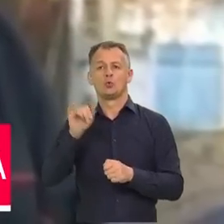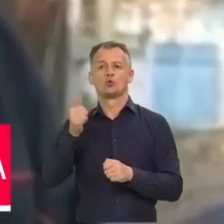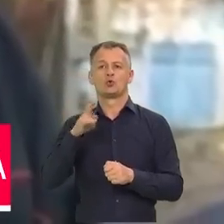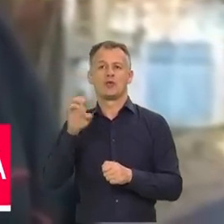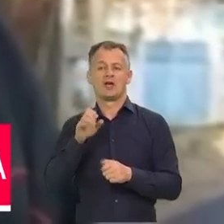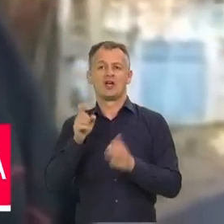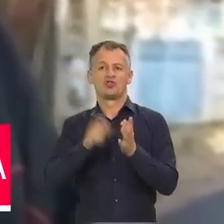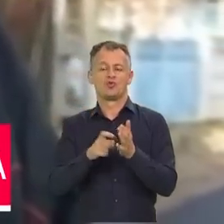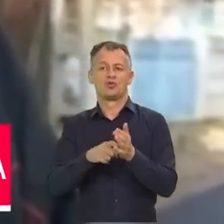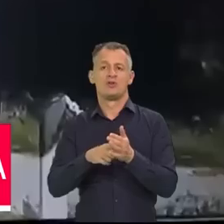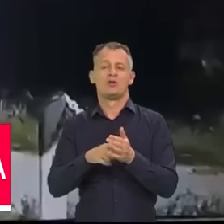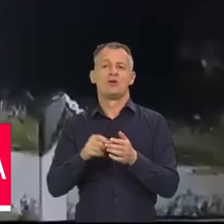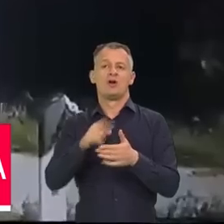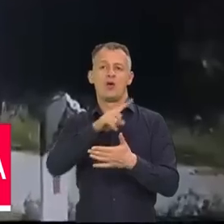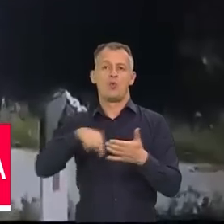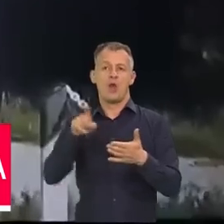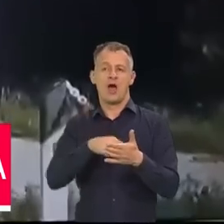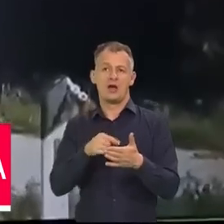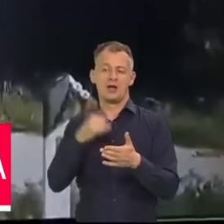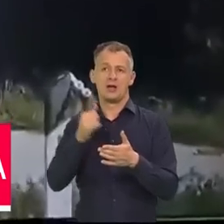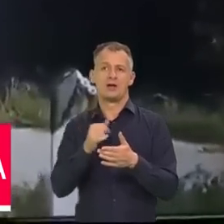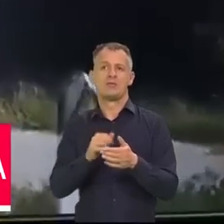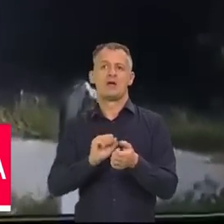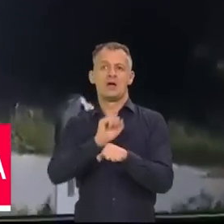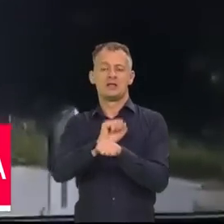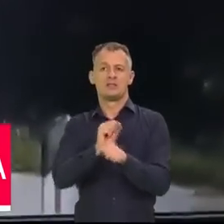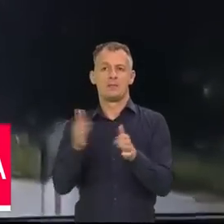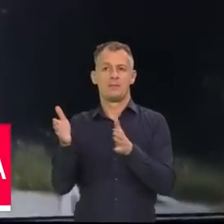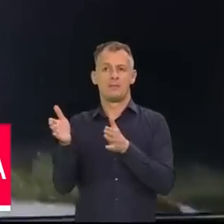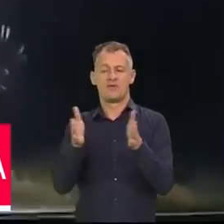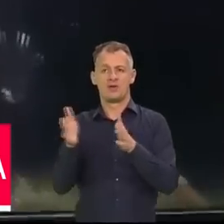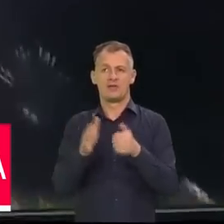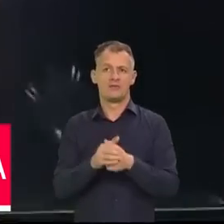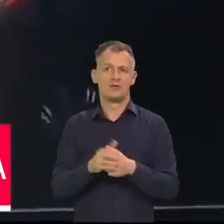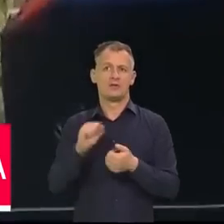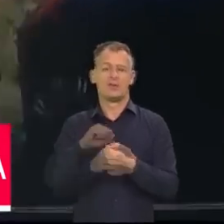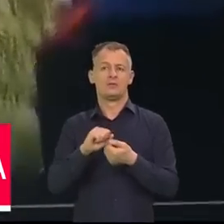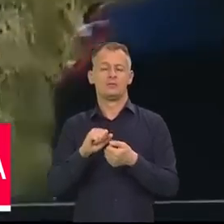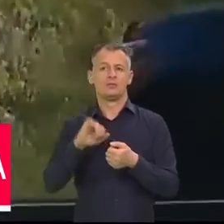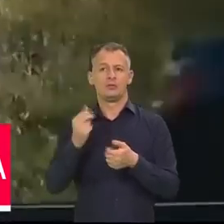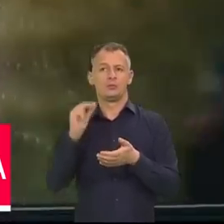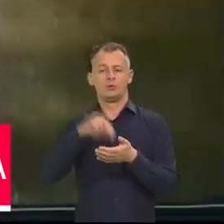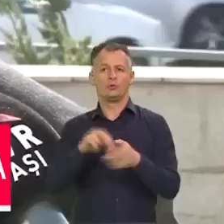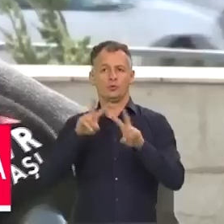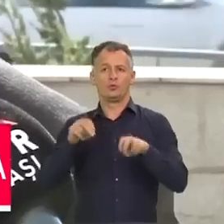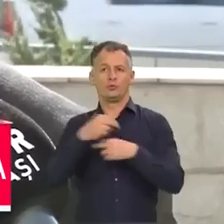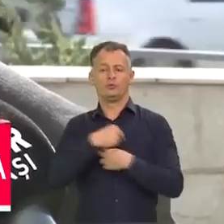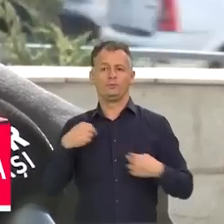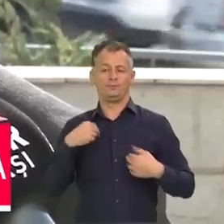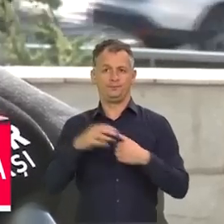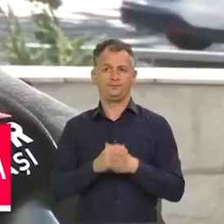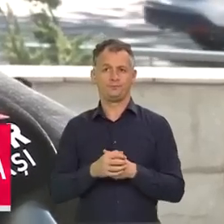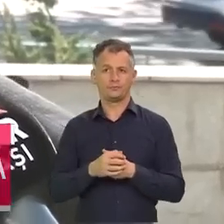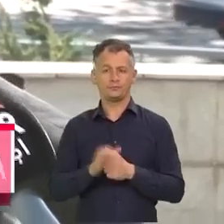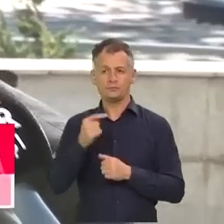Farmazon, a cerut ridicarea arestului preventiv și impunerea unei măsuri mai blânde, arest la domiciliu sau control judiciar. Se susține că un contract pe care l-ar fi realizat acesta